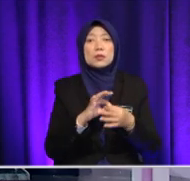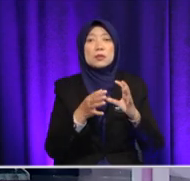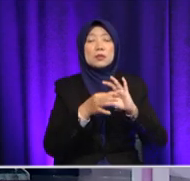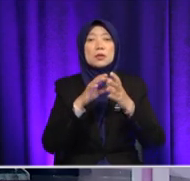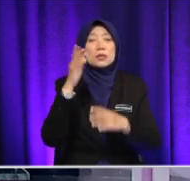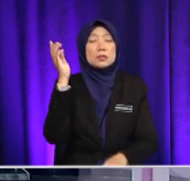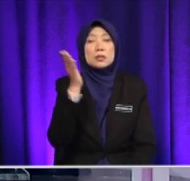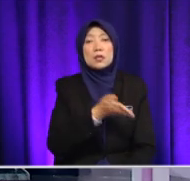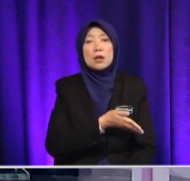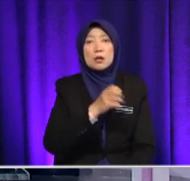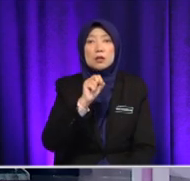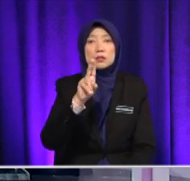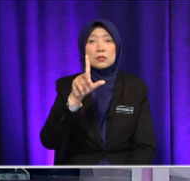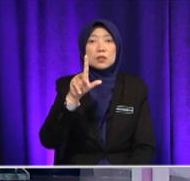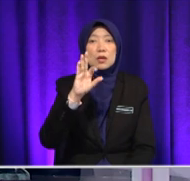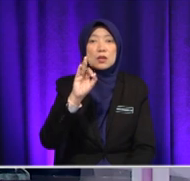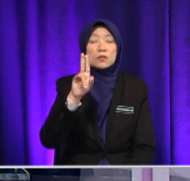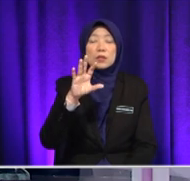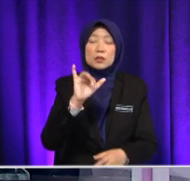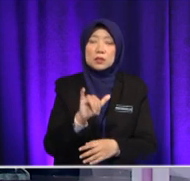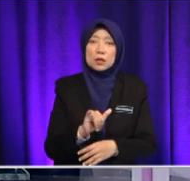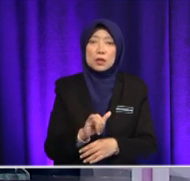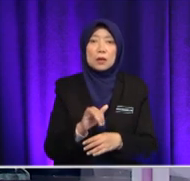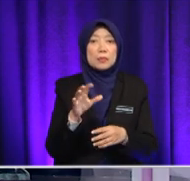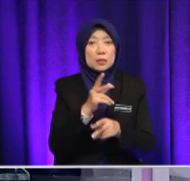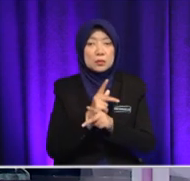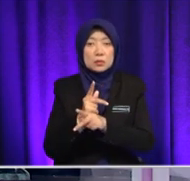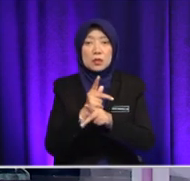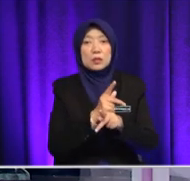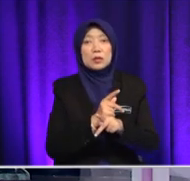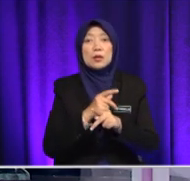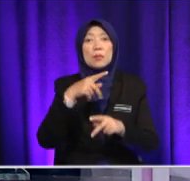sulfur yang memegang di antara rantai polimer getah asli.